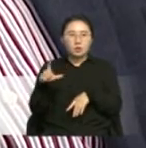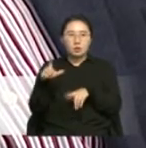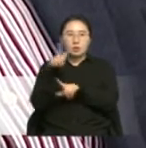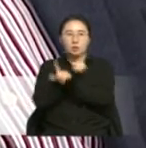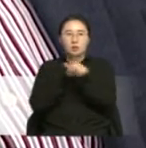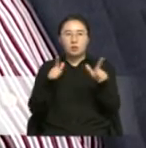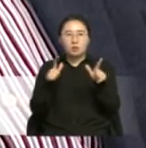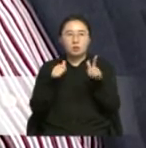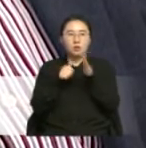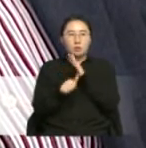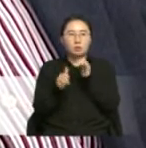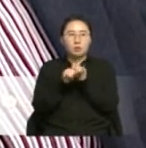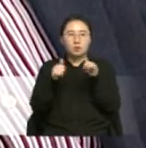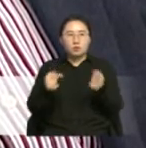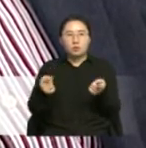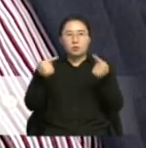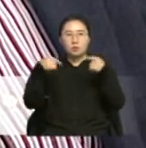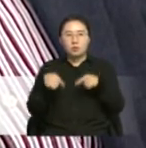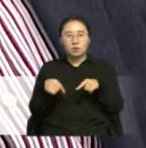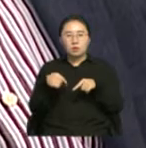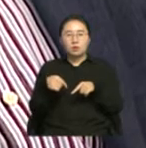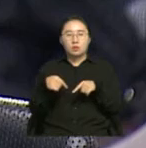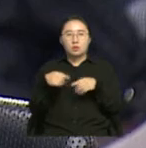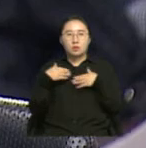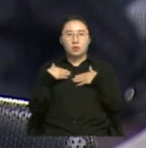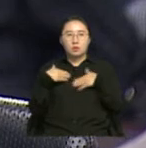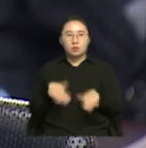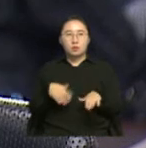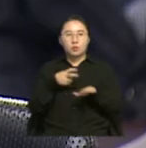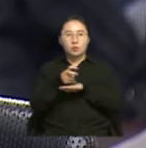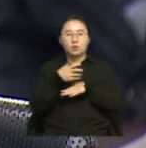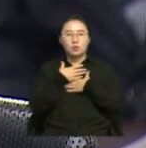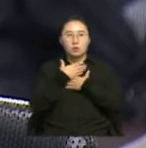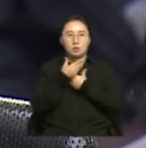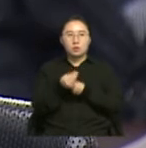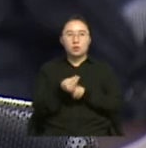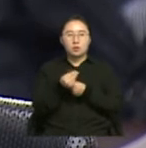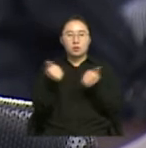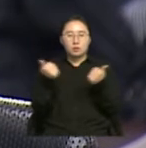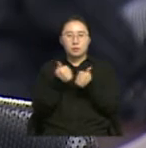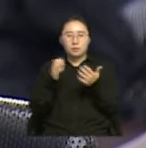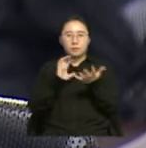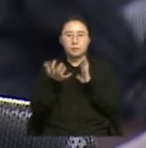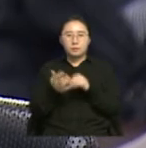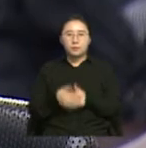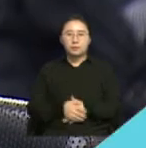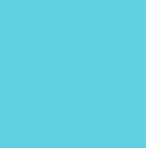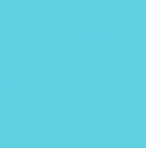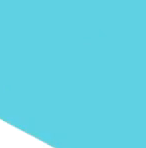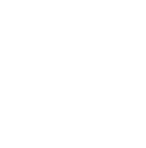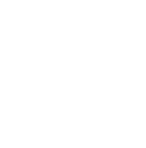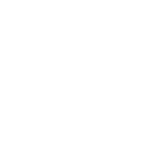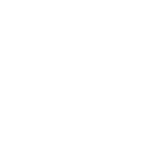디지털 ott 방송 대표가 참석해 강동구 치안과 교통안전 등의 주민 민원을 논의했습니다